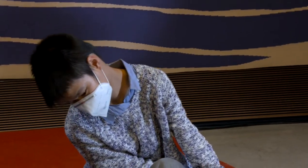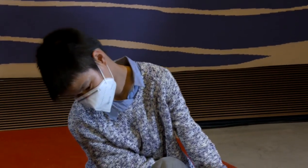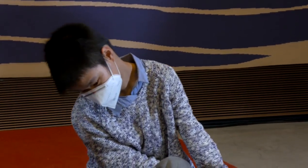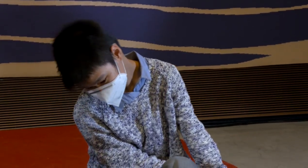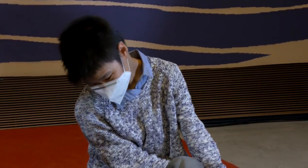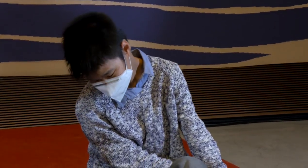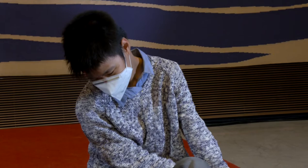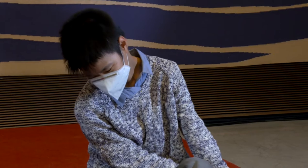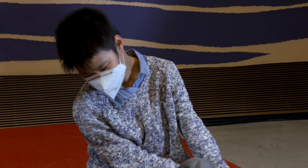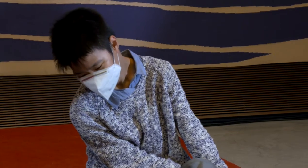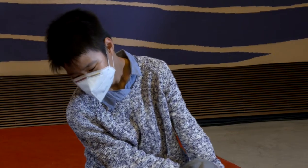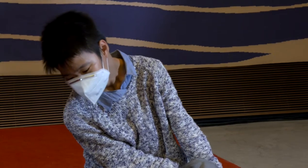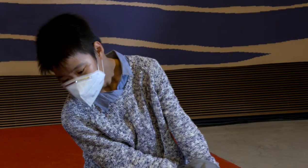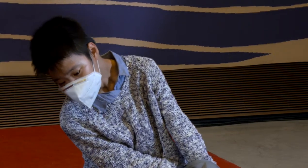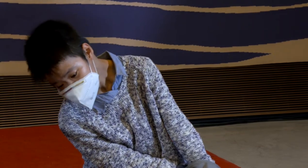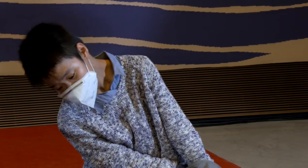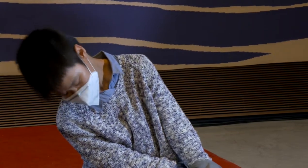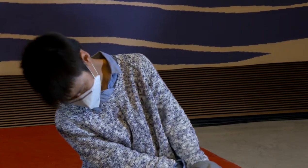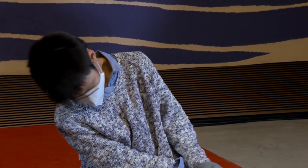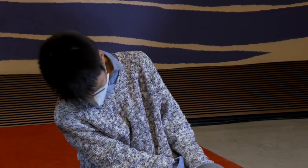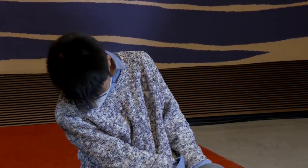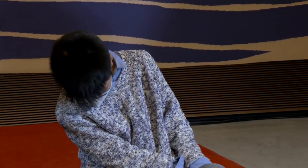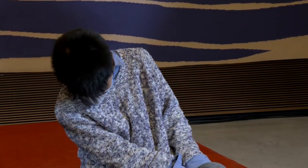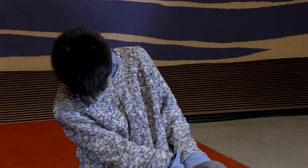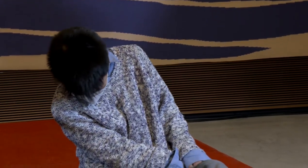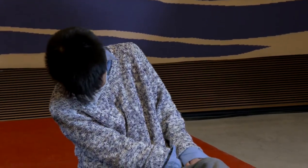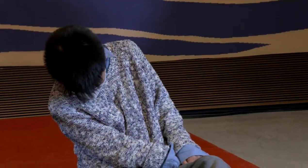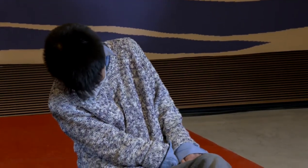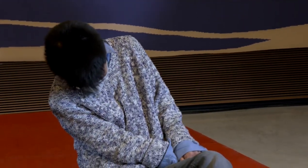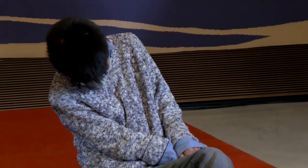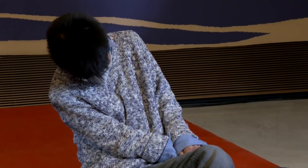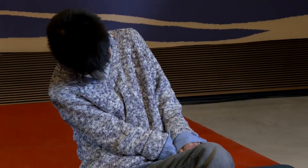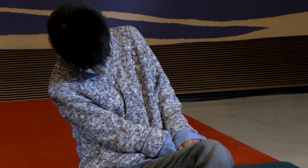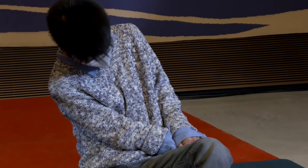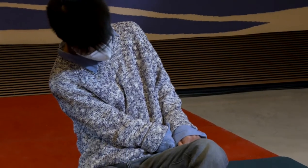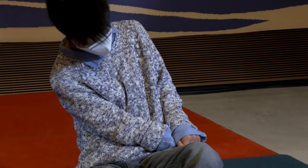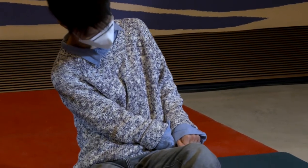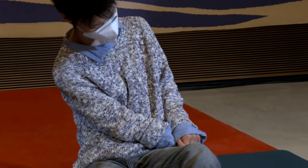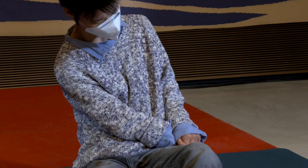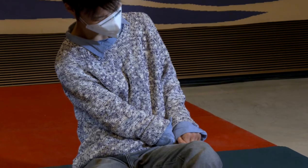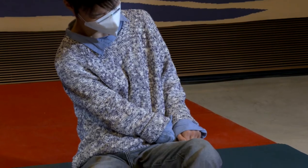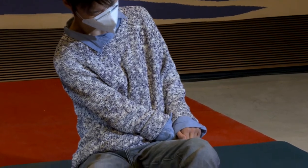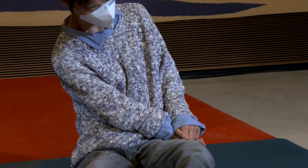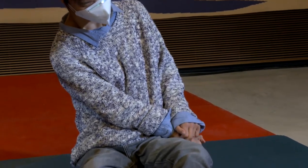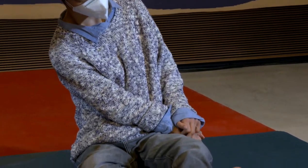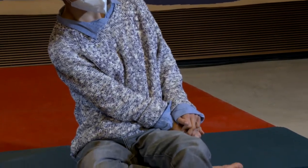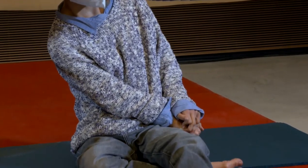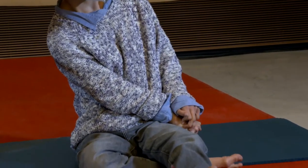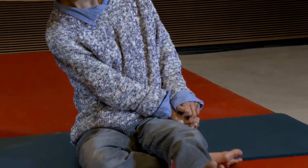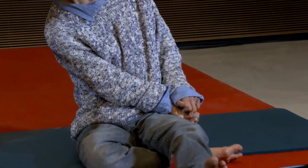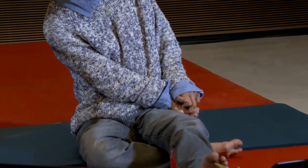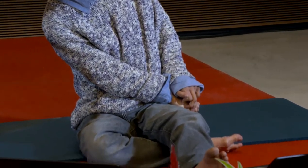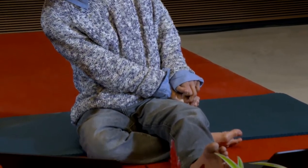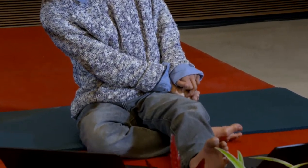les traits d'un corps valide. À travers Frida Kahlo, qui est vue, avant tout, comme artiste, et non comme un corps